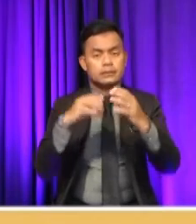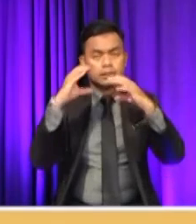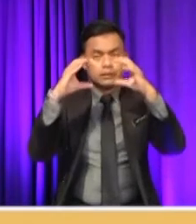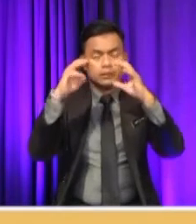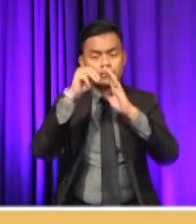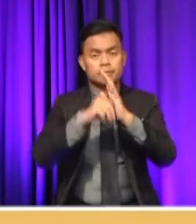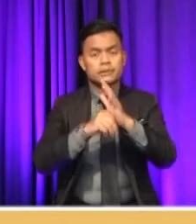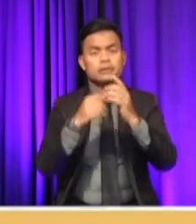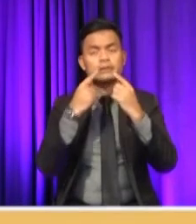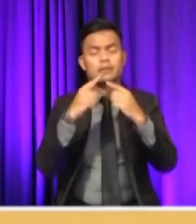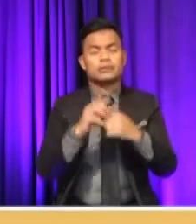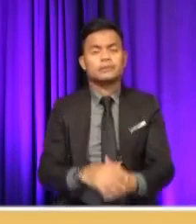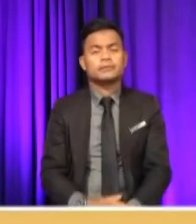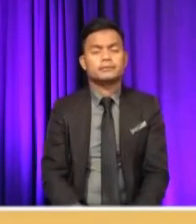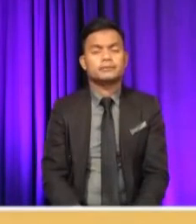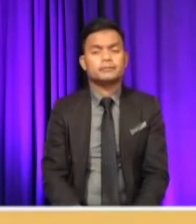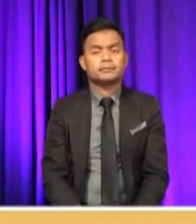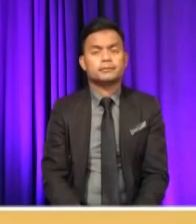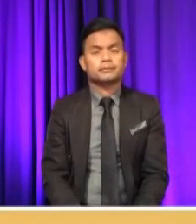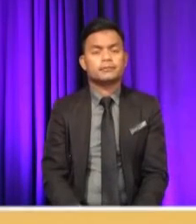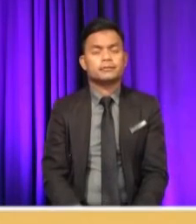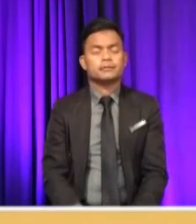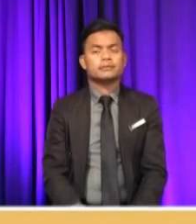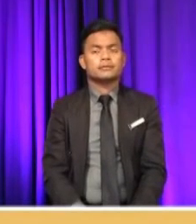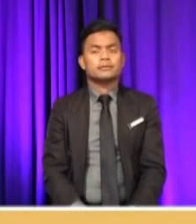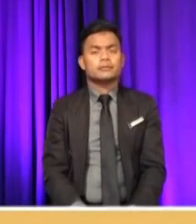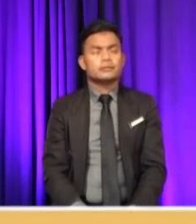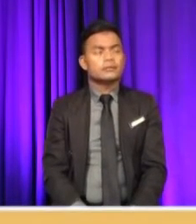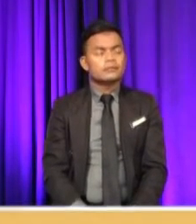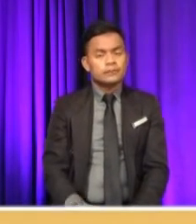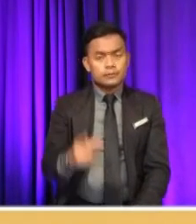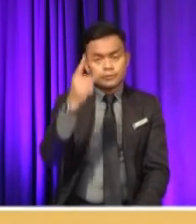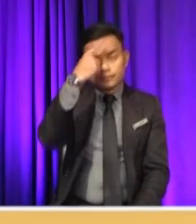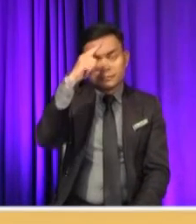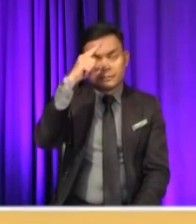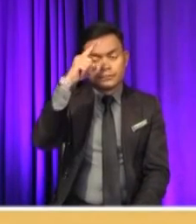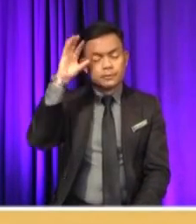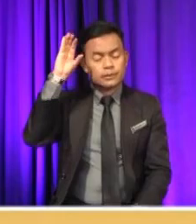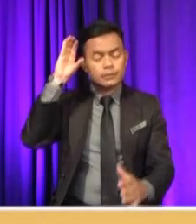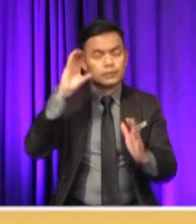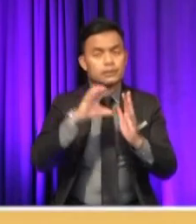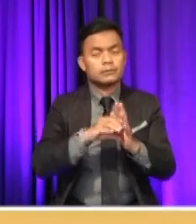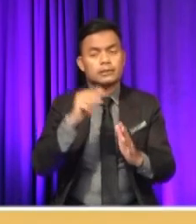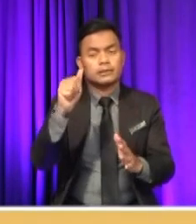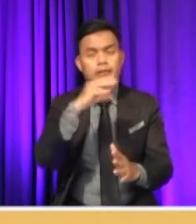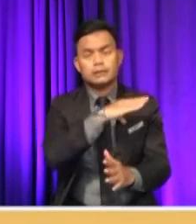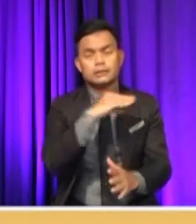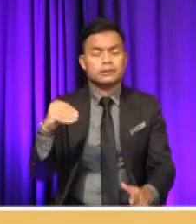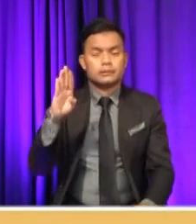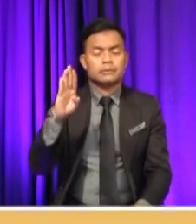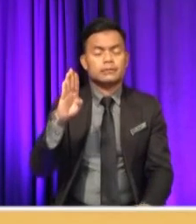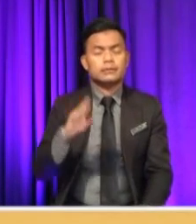untuk rajah A. Okey, lagi satu, ini cara menjawab untuk rajah B. Kena bagi dua-dua penerangan tak boleh awak